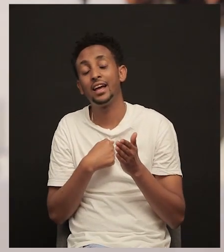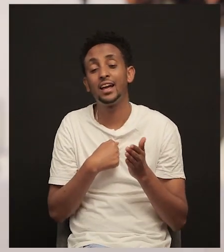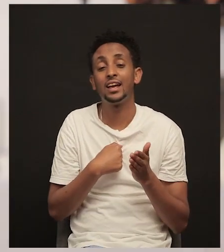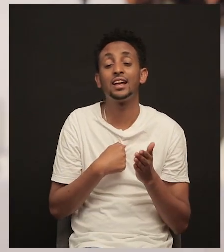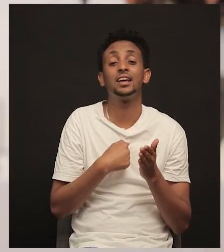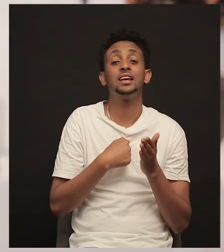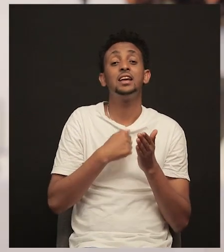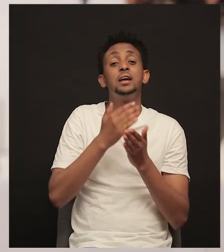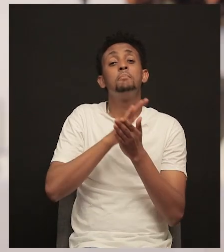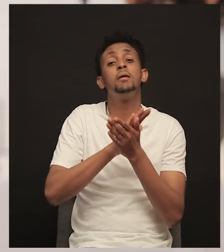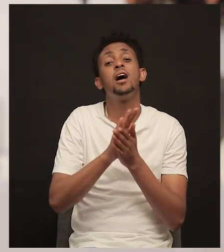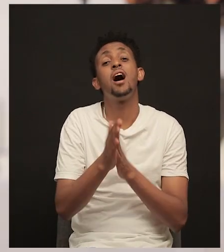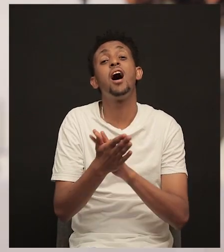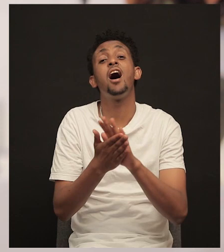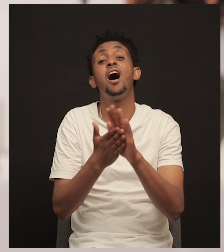ፈላጊዬ